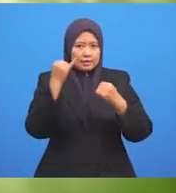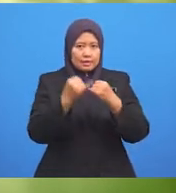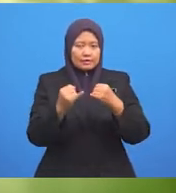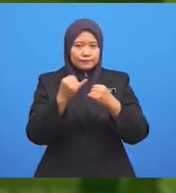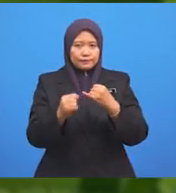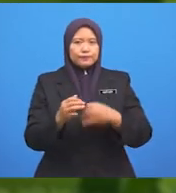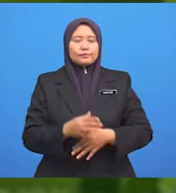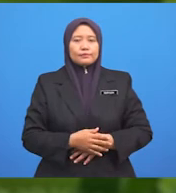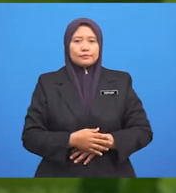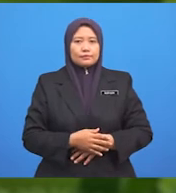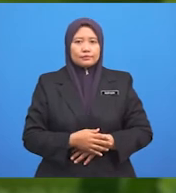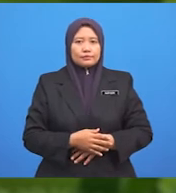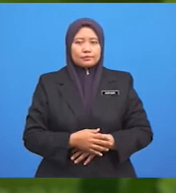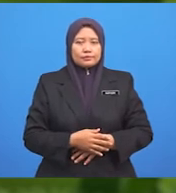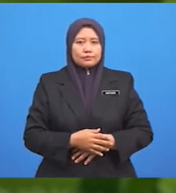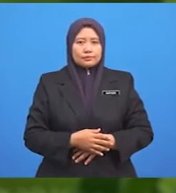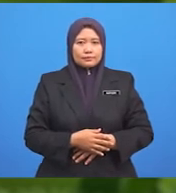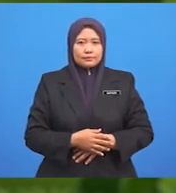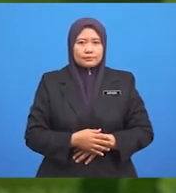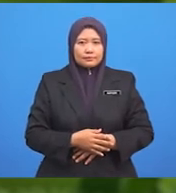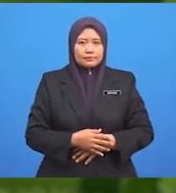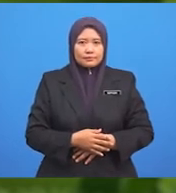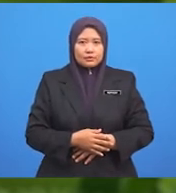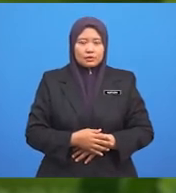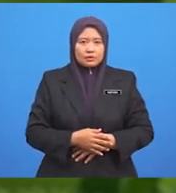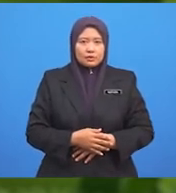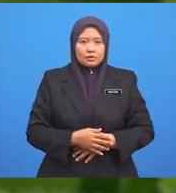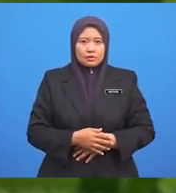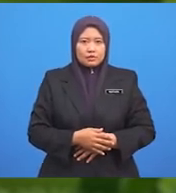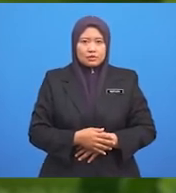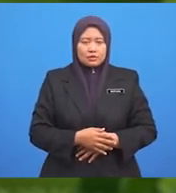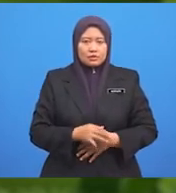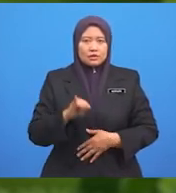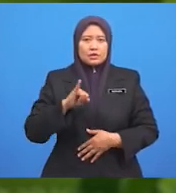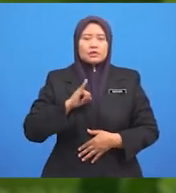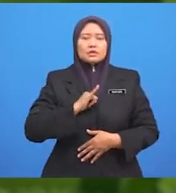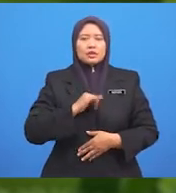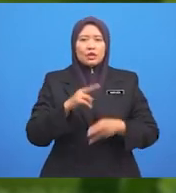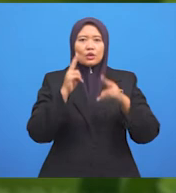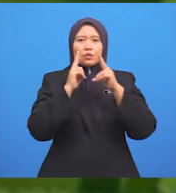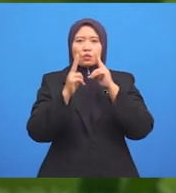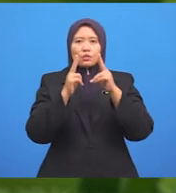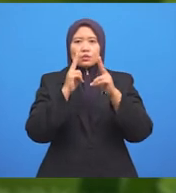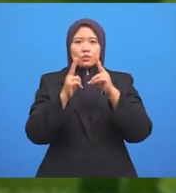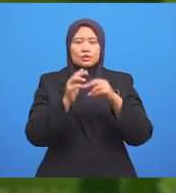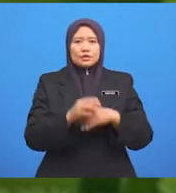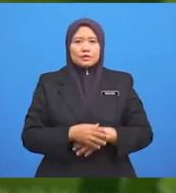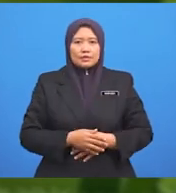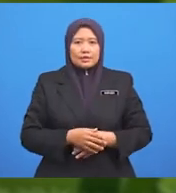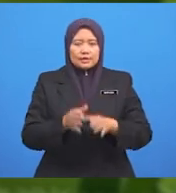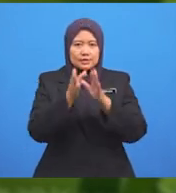hari ini. Sebelum cikgu mengundur diri, cikgu ingin mengucapkan kepada semua